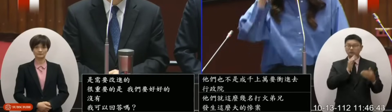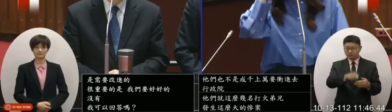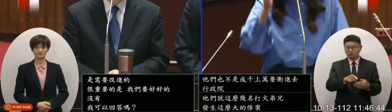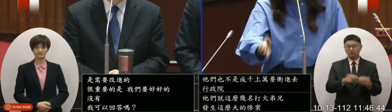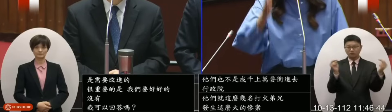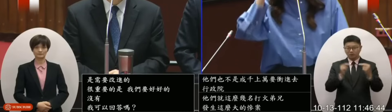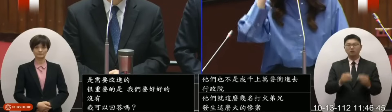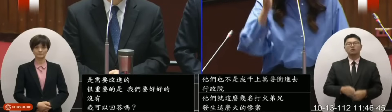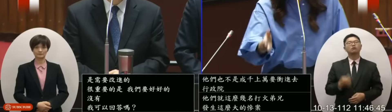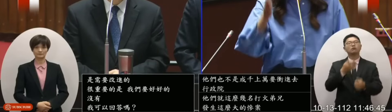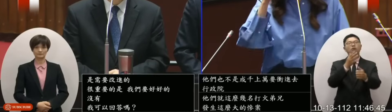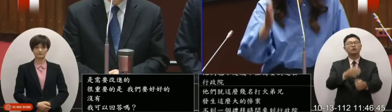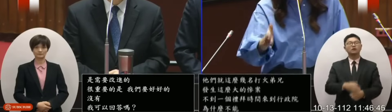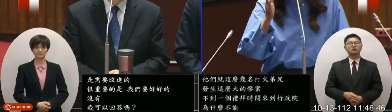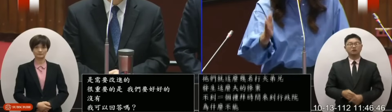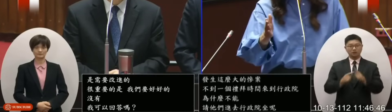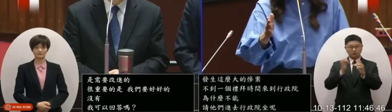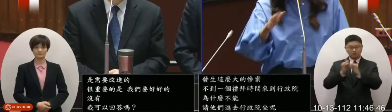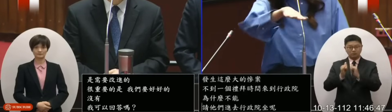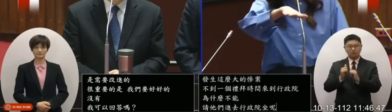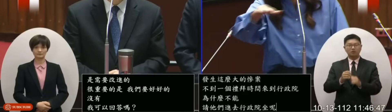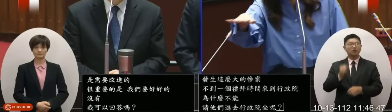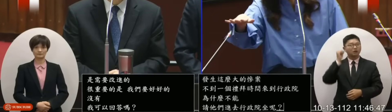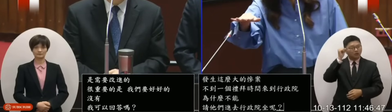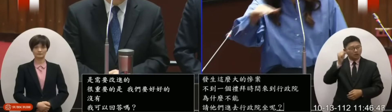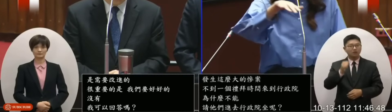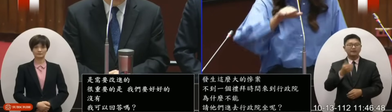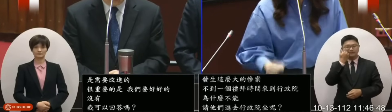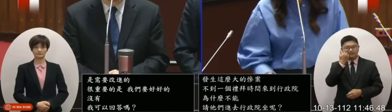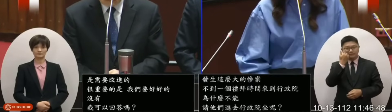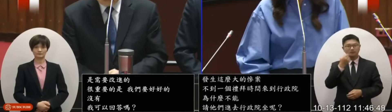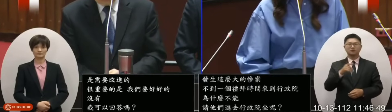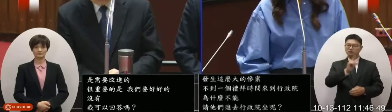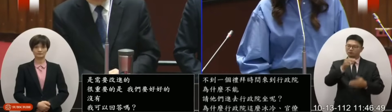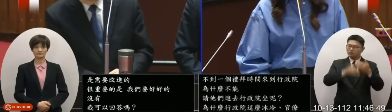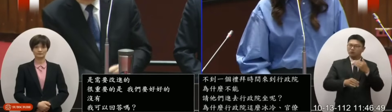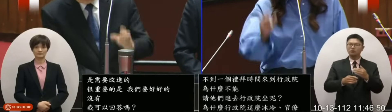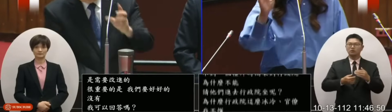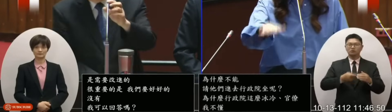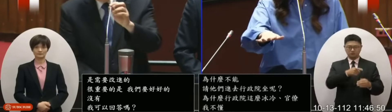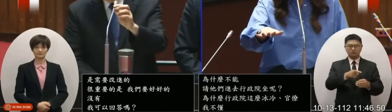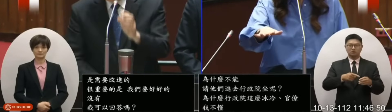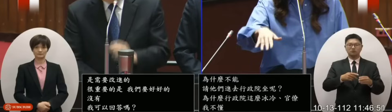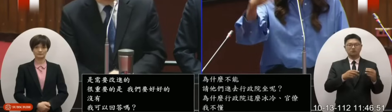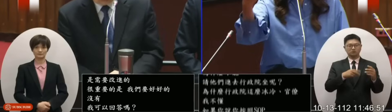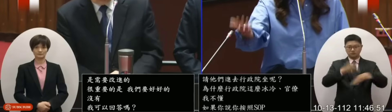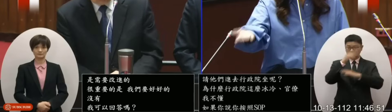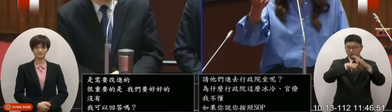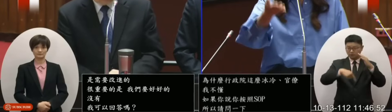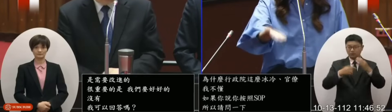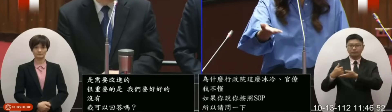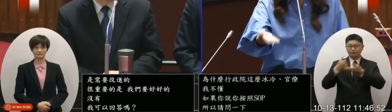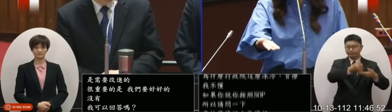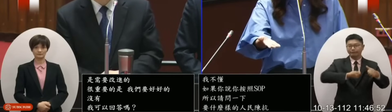下，要什么样子的人民陈抗，什么样的规格，什么样的标准，到了行政院之后才能